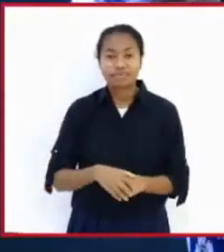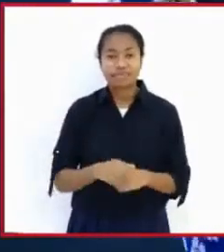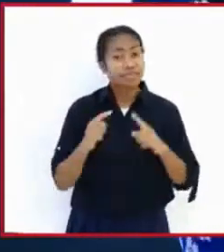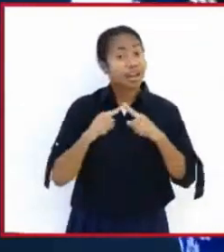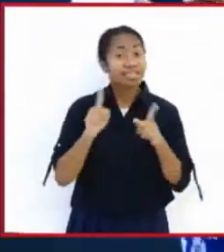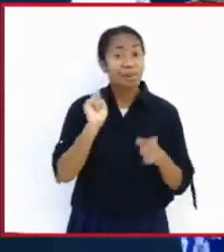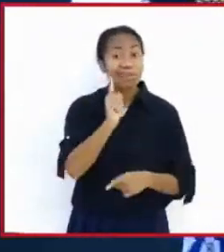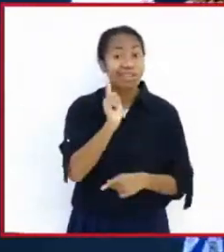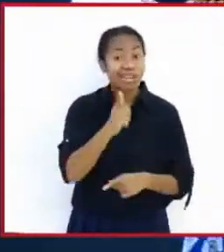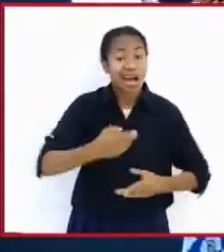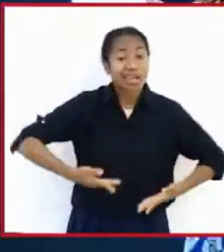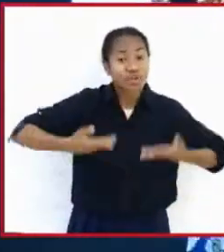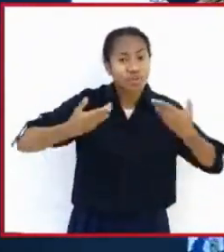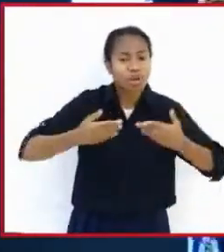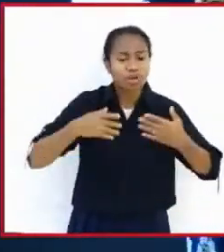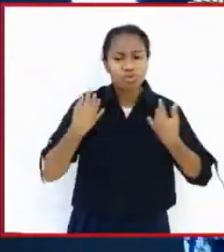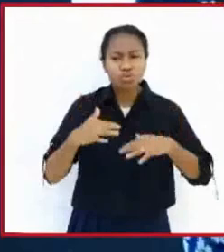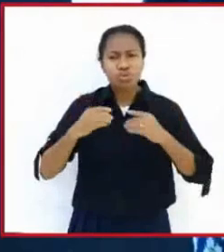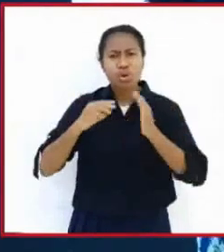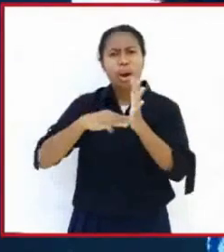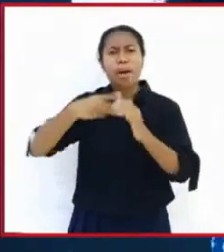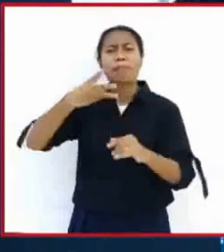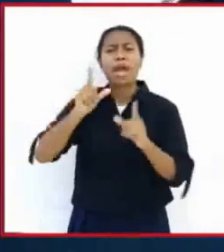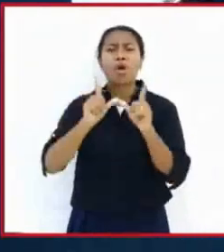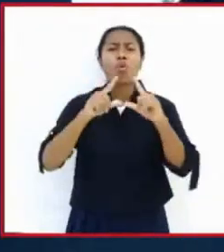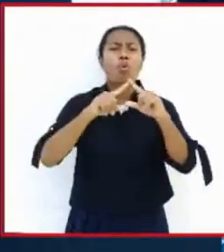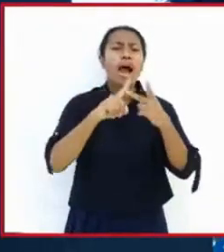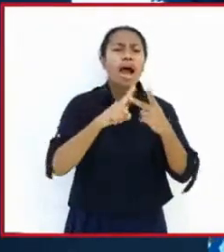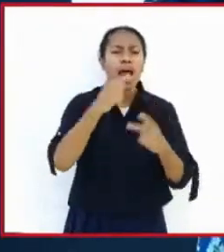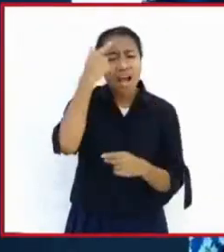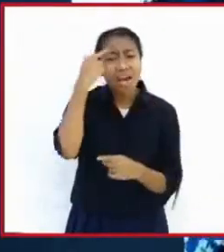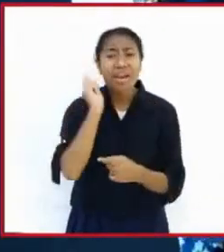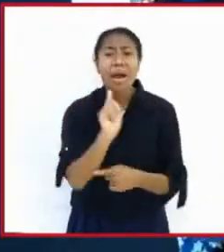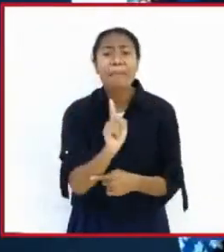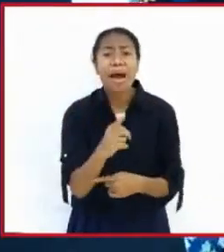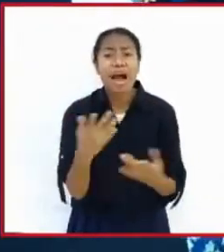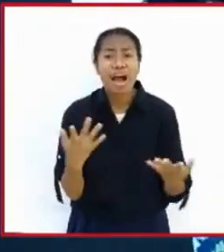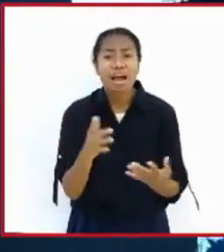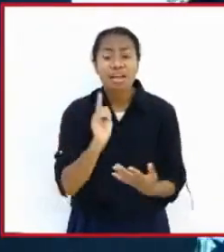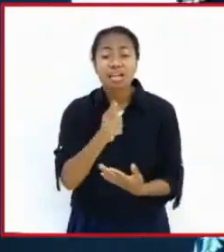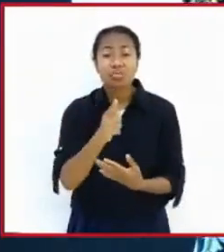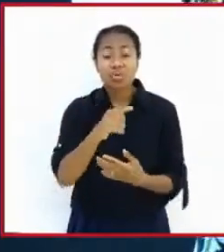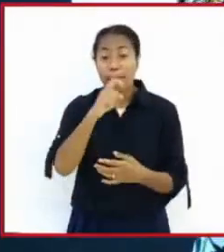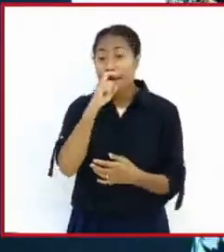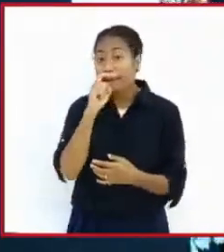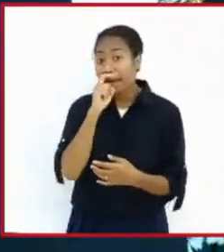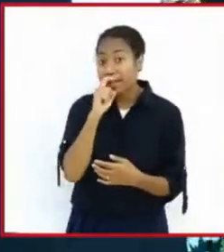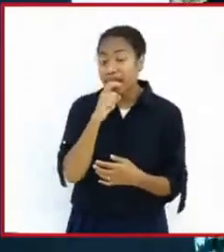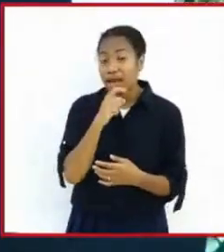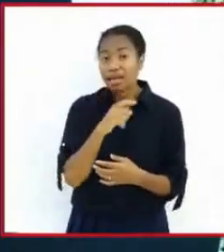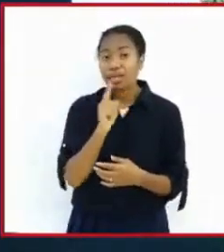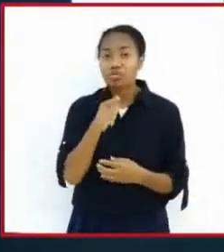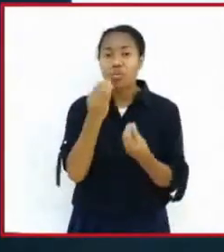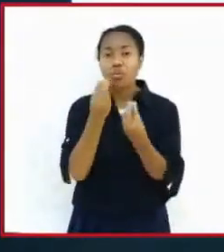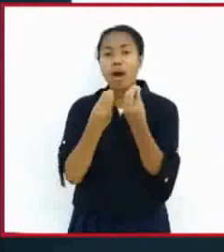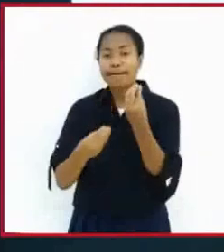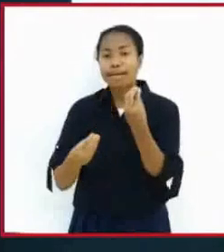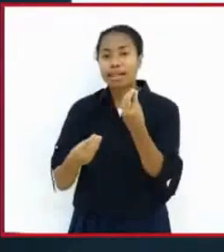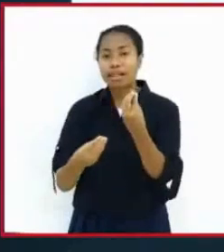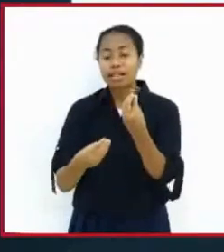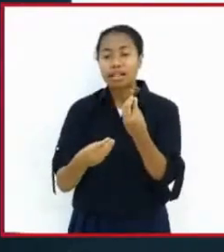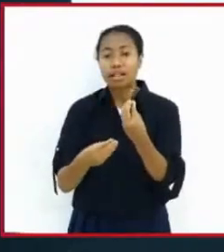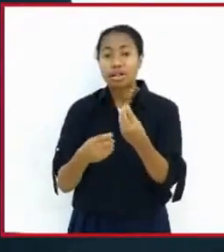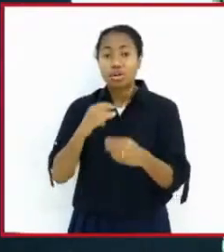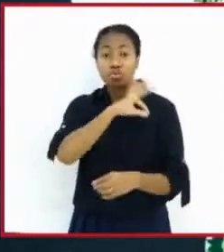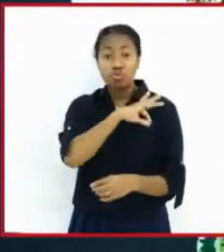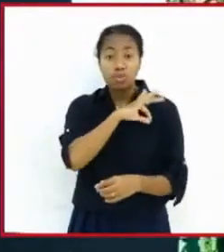hidup di dalam kemewahan Kenapa karena bapaknya ayahnya itulah wakil gubernur provinsi jiangsu